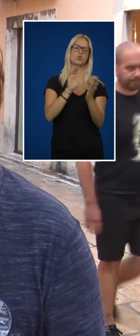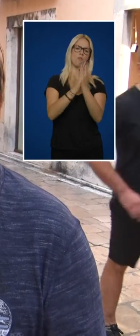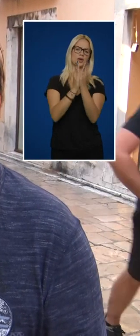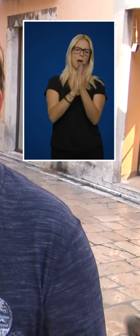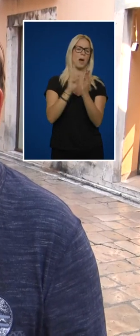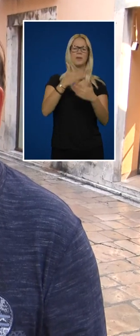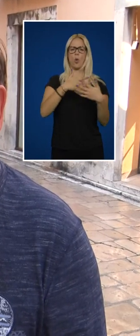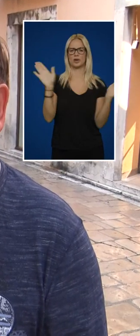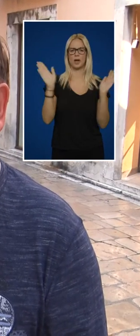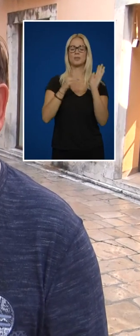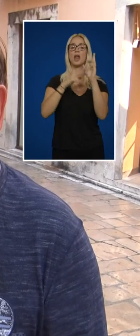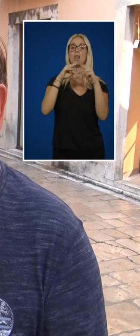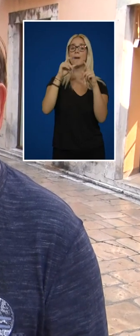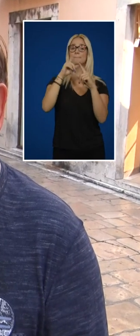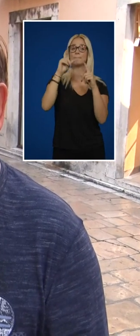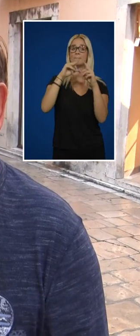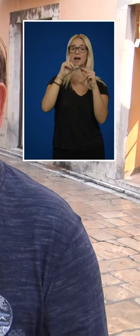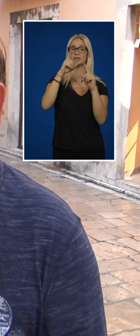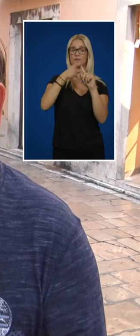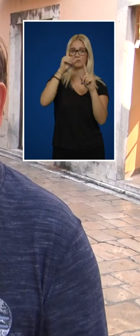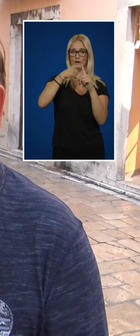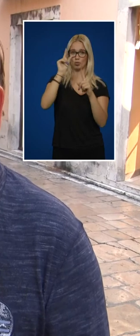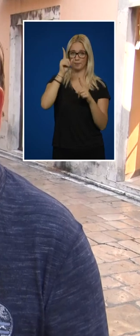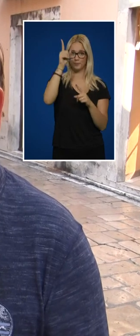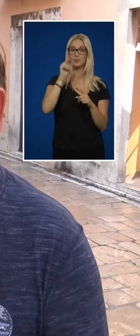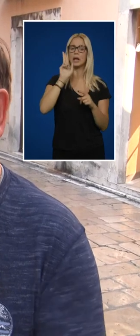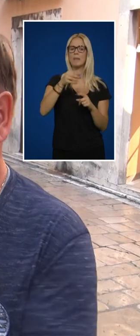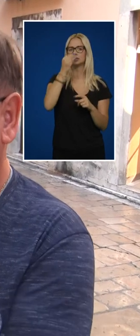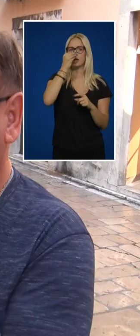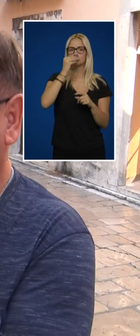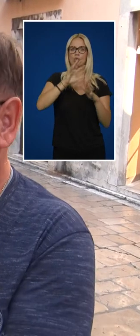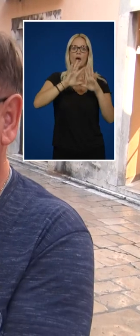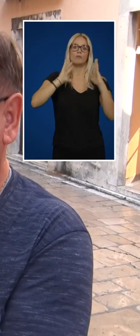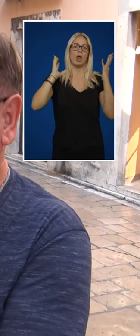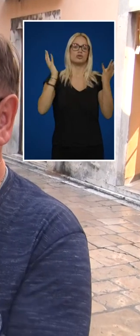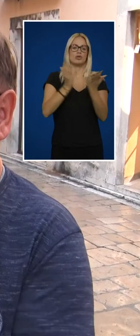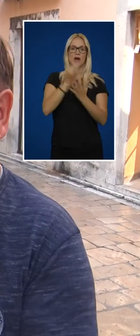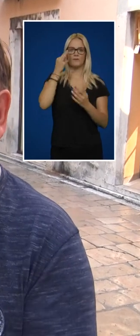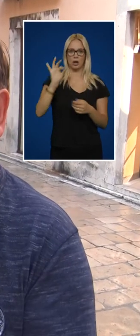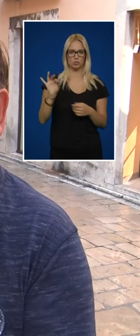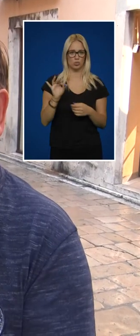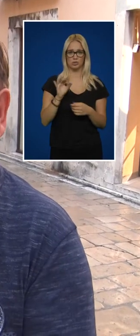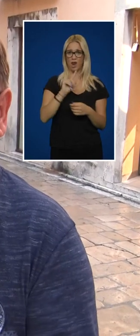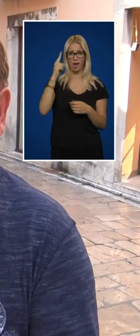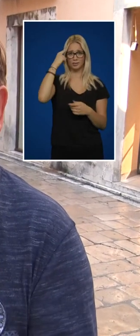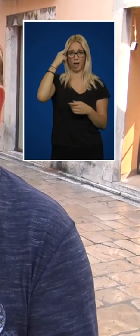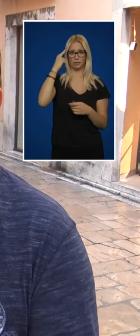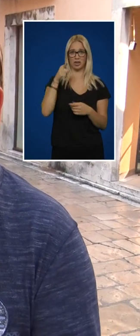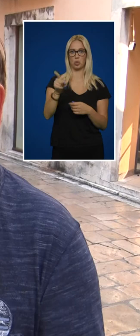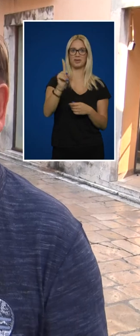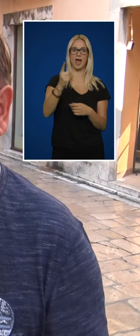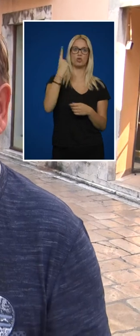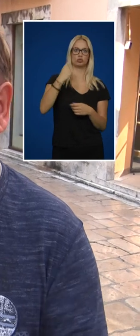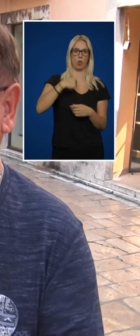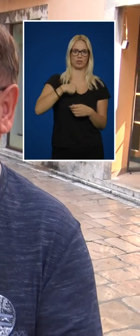ima najlona i smeća skupilo se veličinu Francuske. Ne znači da je ni od nas došlo tamo. I